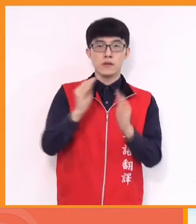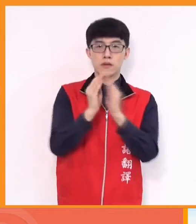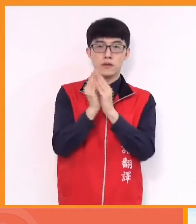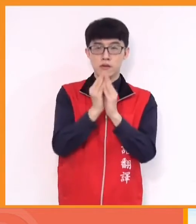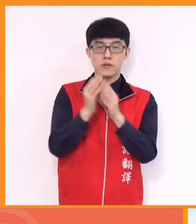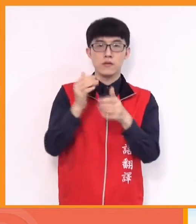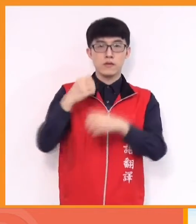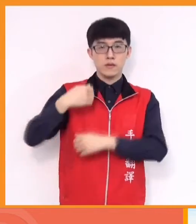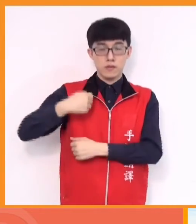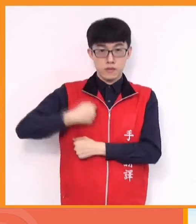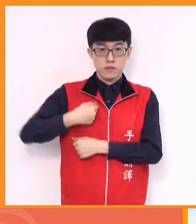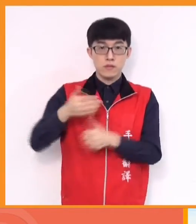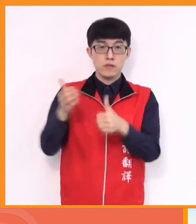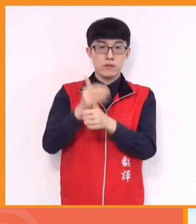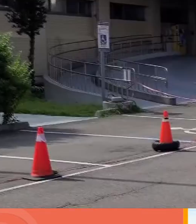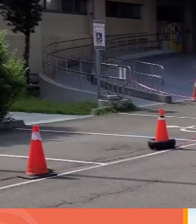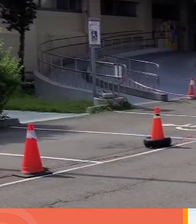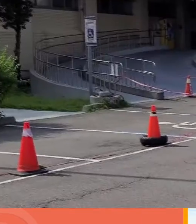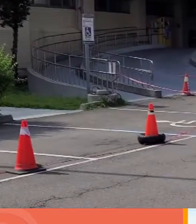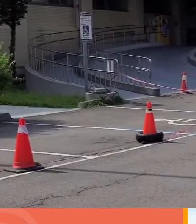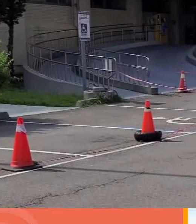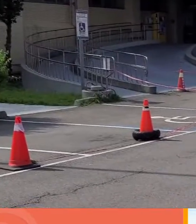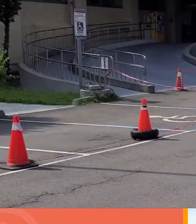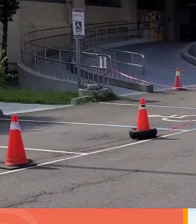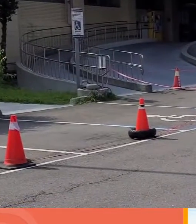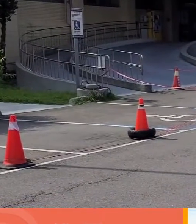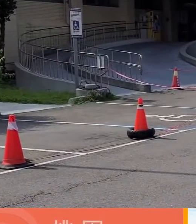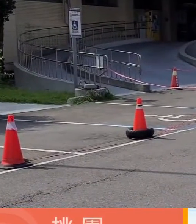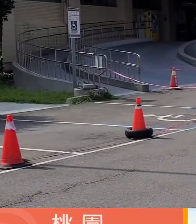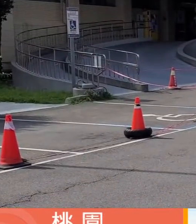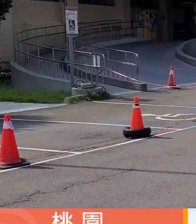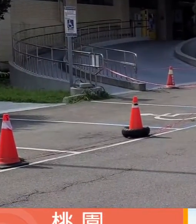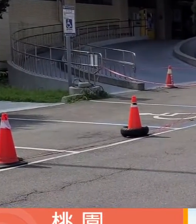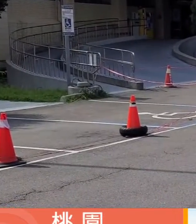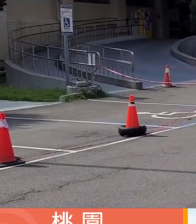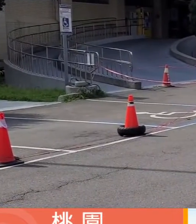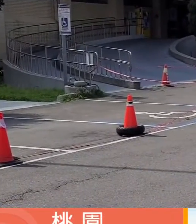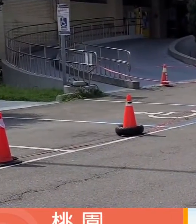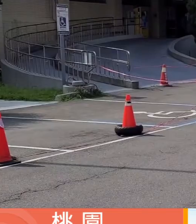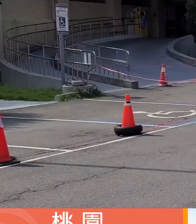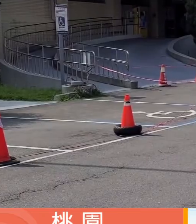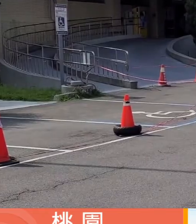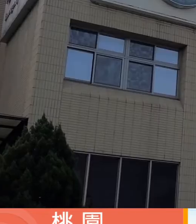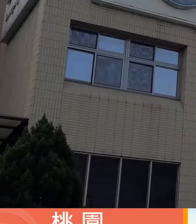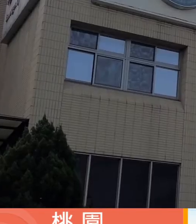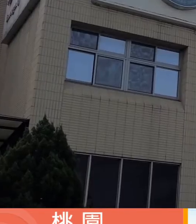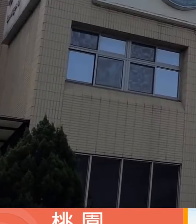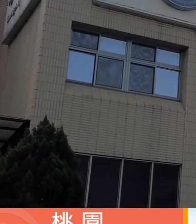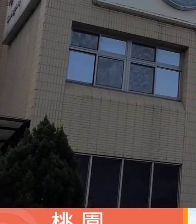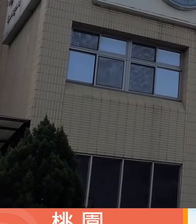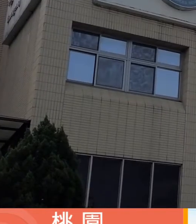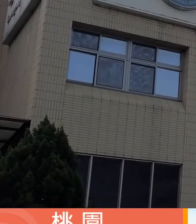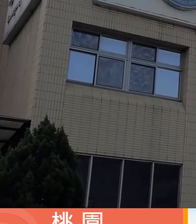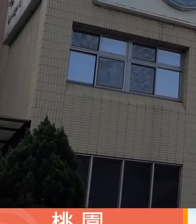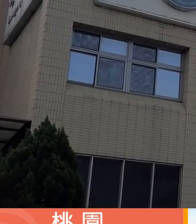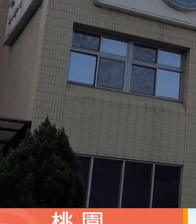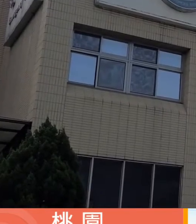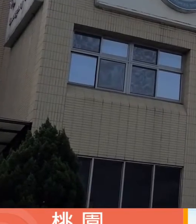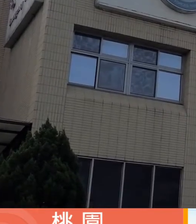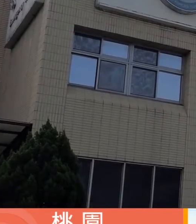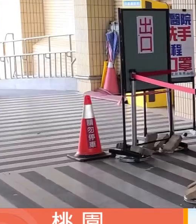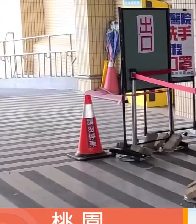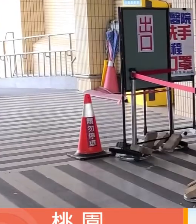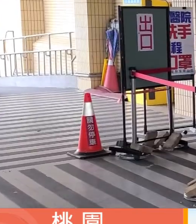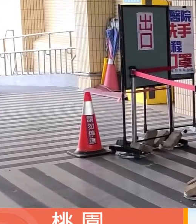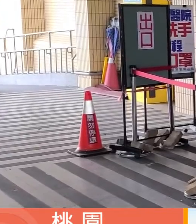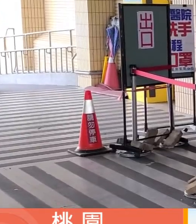个全院裁检计划必须要完成。 这一起院内群聚呢，起先是发生在加护病房，所以会针对相关的病房